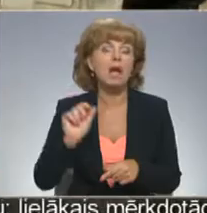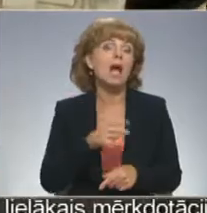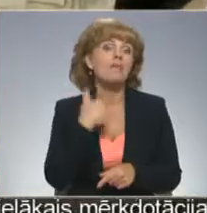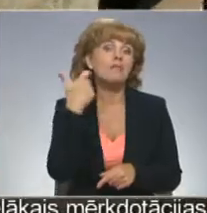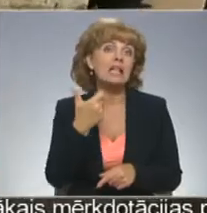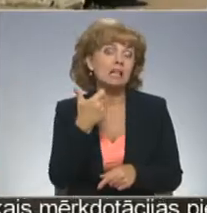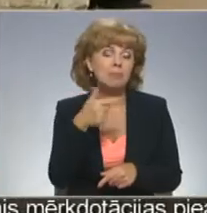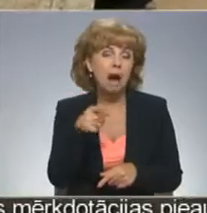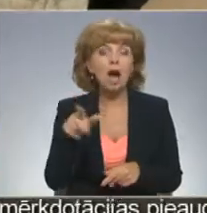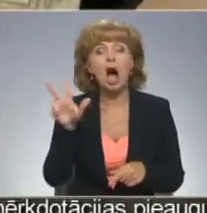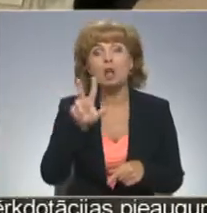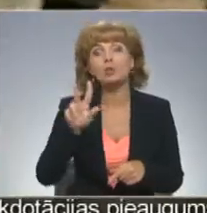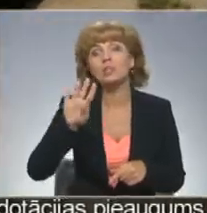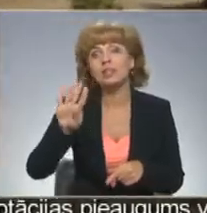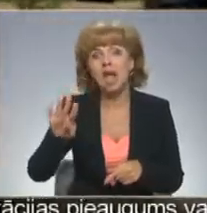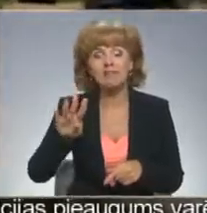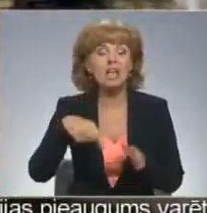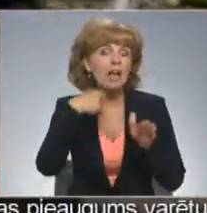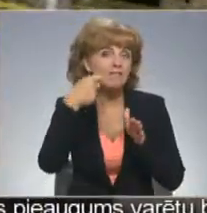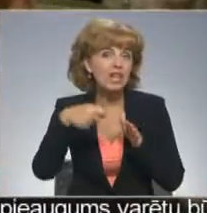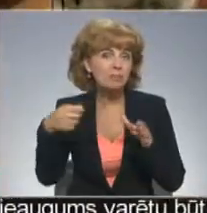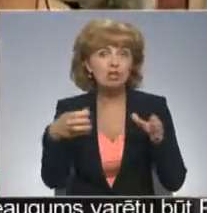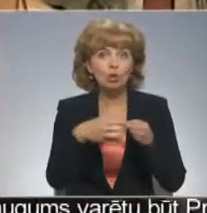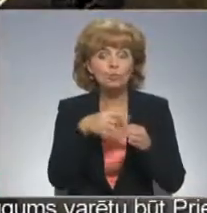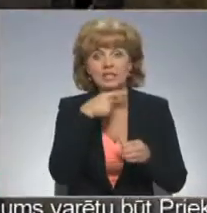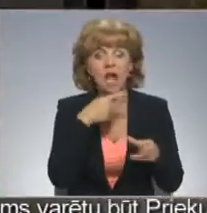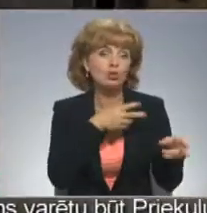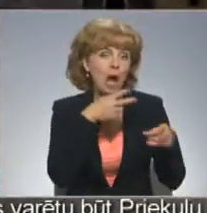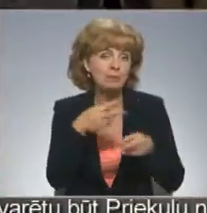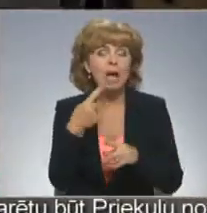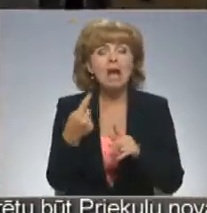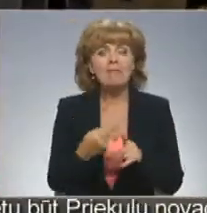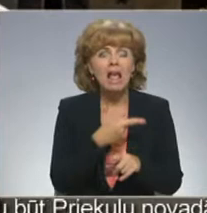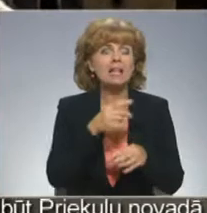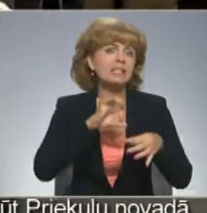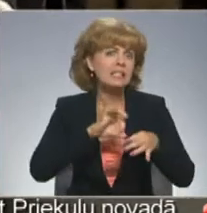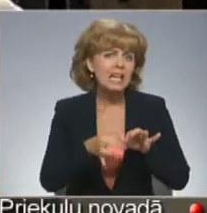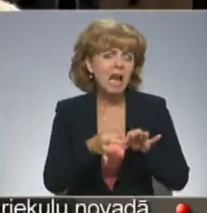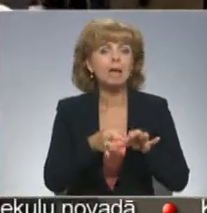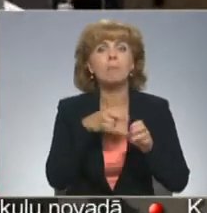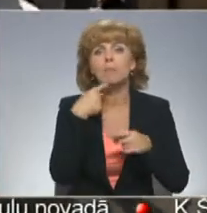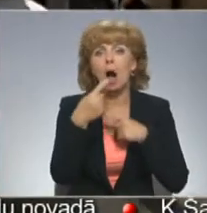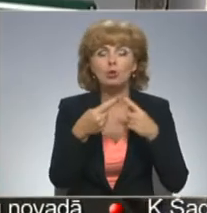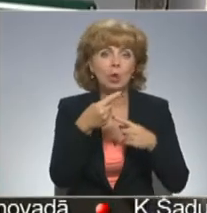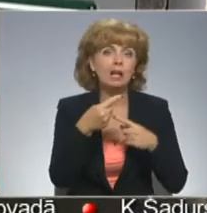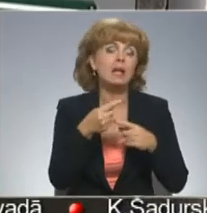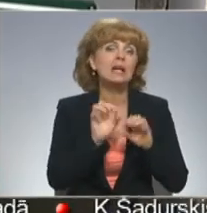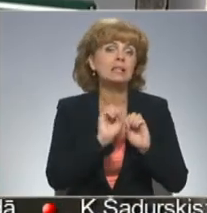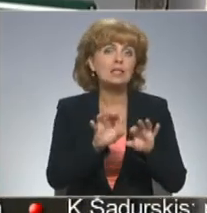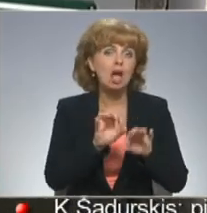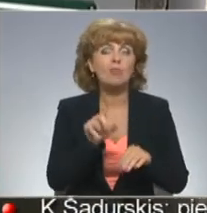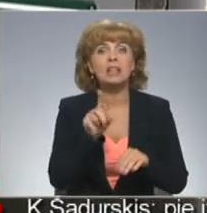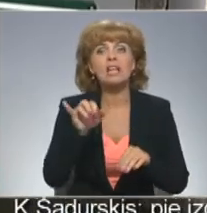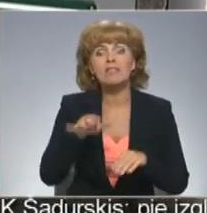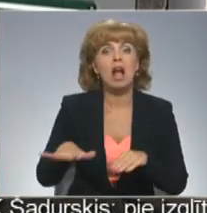Filma Paradīze 89. Tās filmēšanas grupas Cēsīm atbraukusi, lai vēlreiz un jau detalizētāk pārnātu scenāriju. Līva laukums